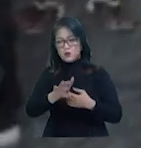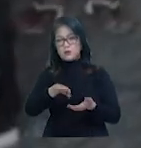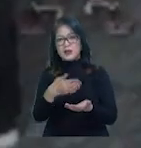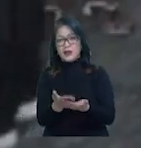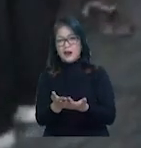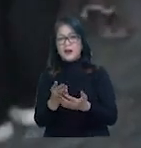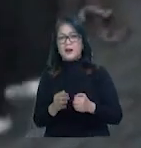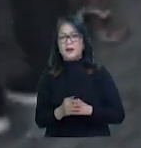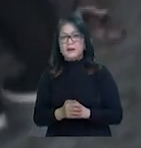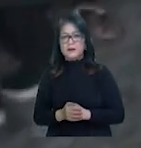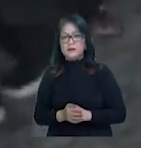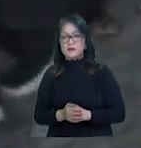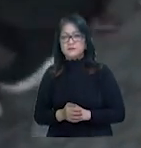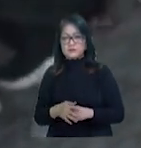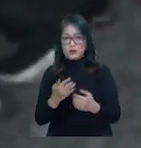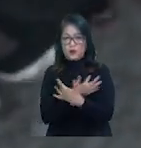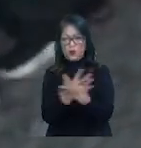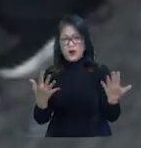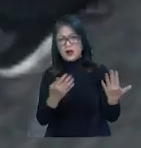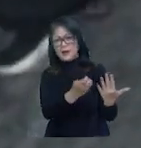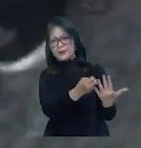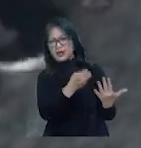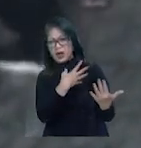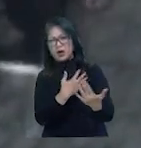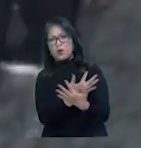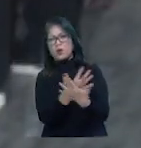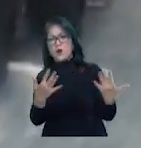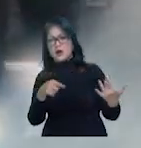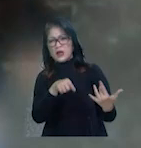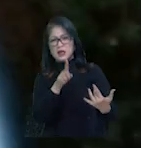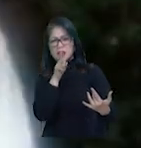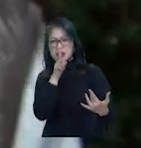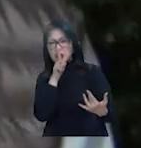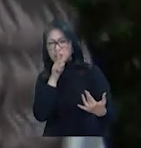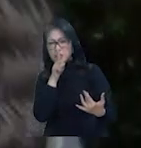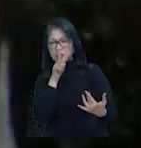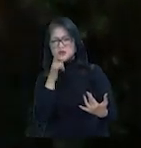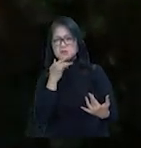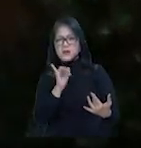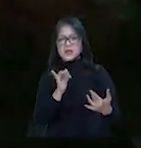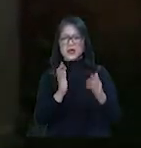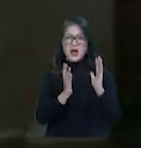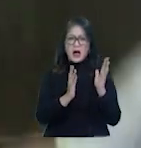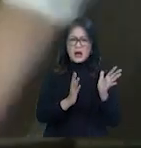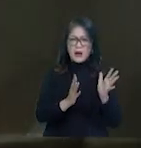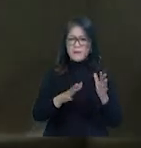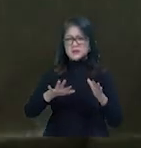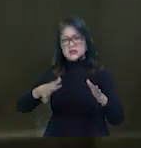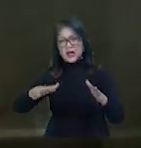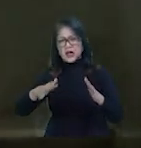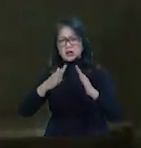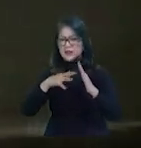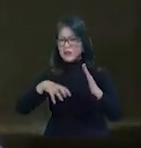Sementara warga sekitar mengenal keluarga ini merupakan warga yang tertutup. Kurang lebih kemarin ada